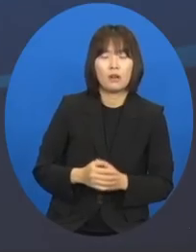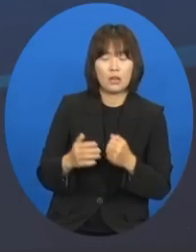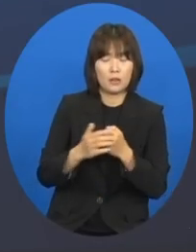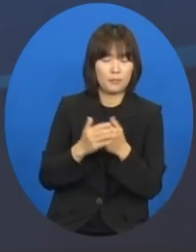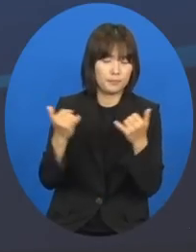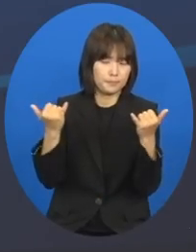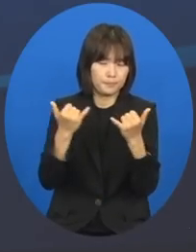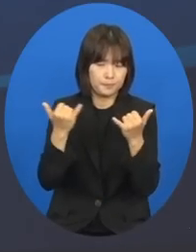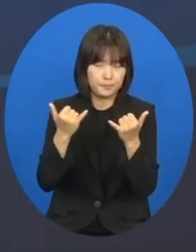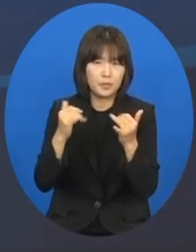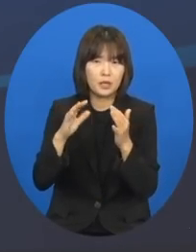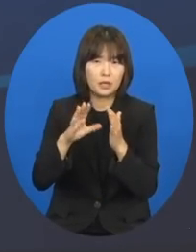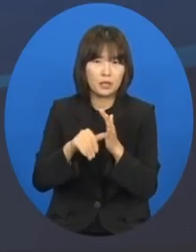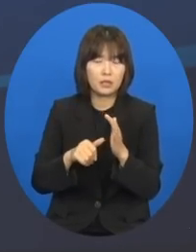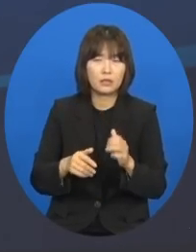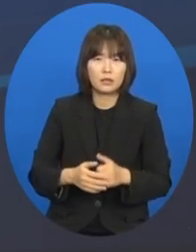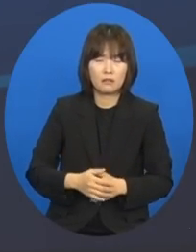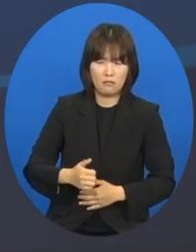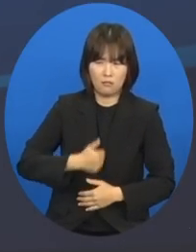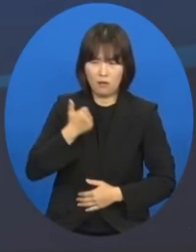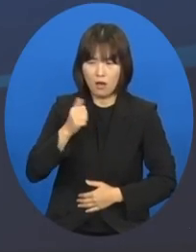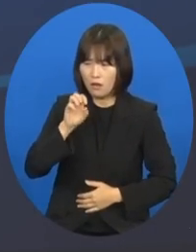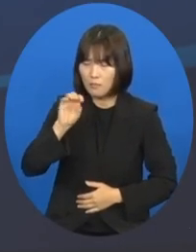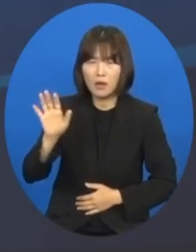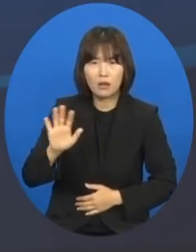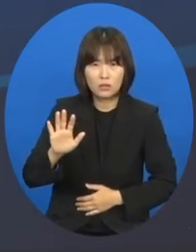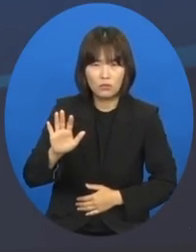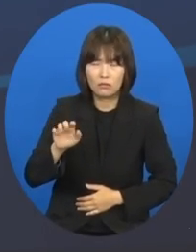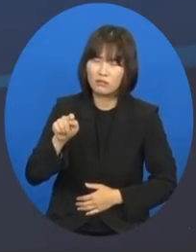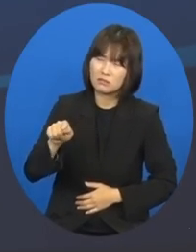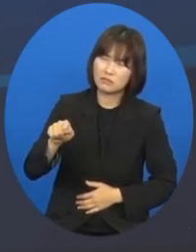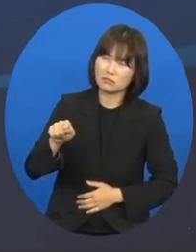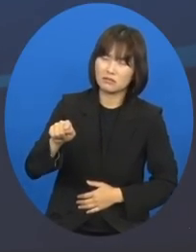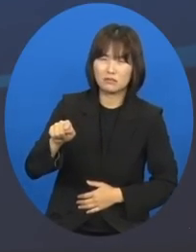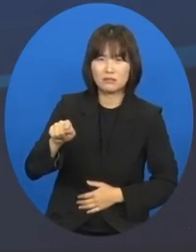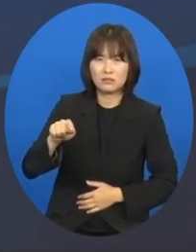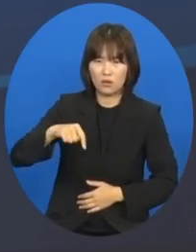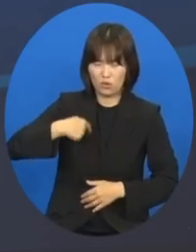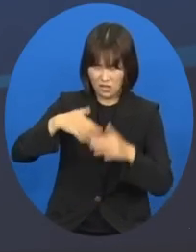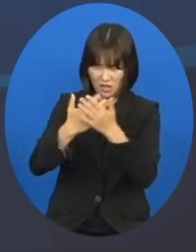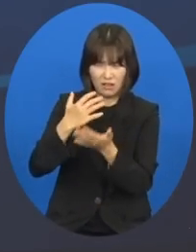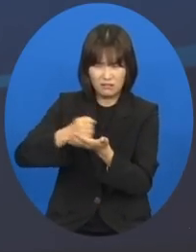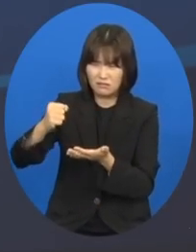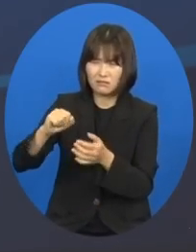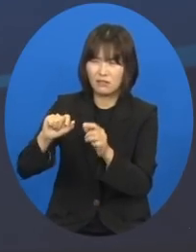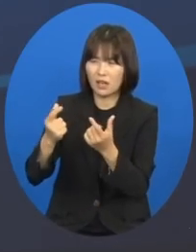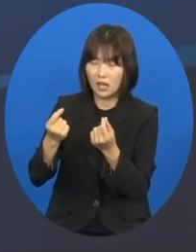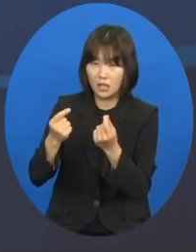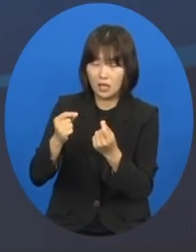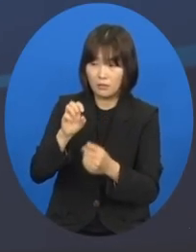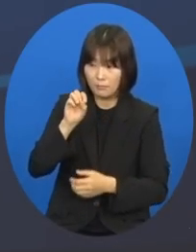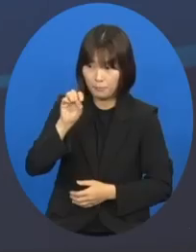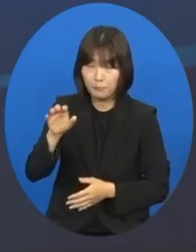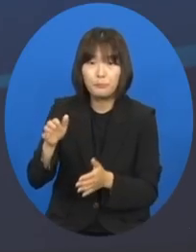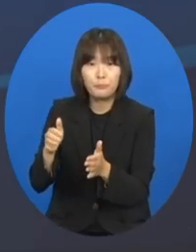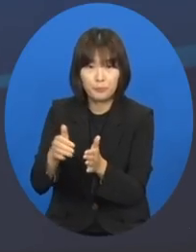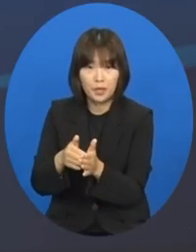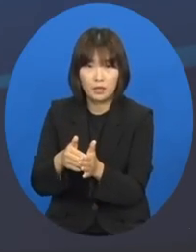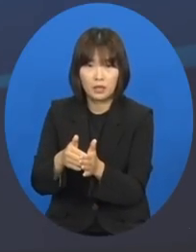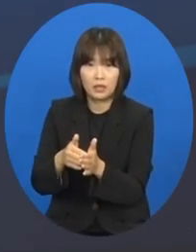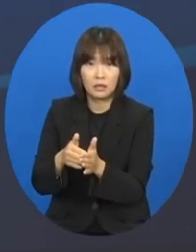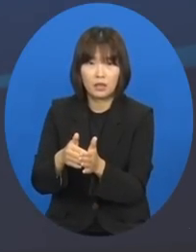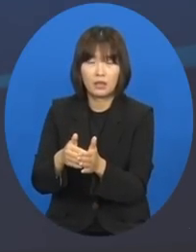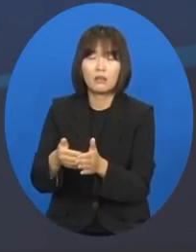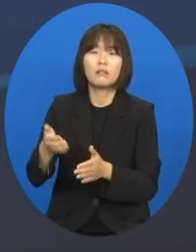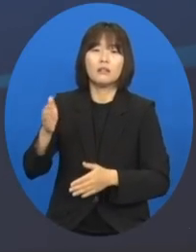통화를 하면서 화를 낸 것도 아니고 아 이거는 아닌 거 같습니다 이렇게 차분하게 아내가 얘기를 한마디 했던 거예요 그랬더니